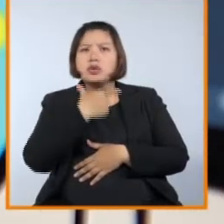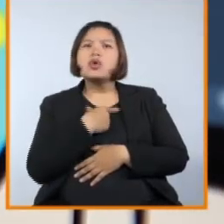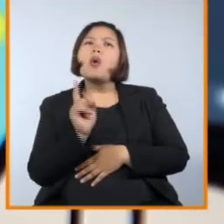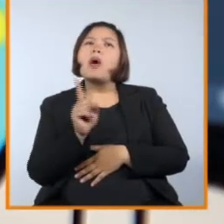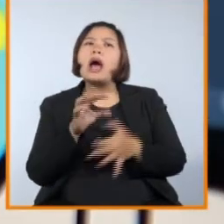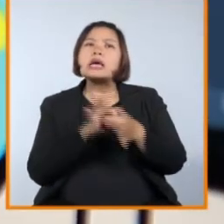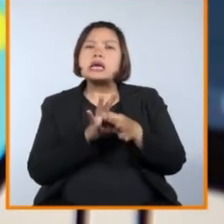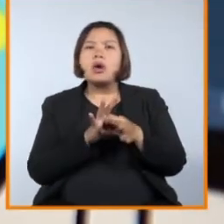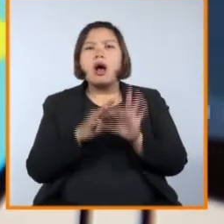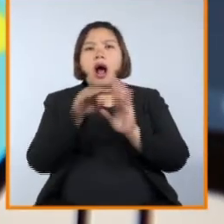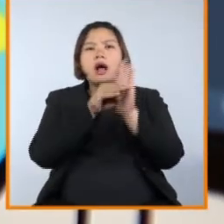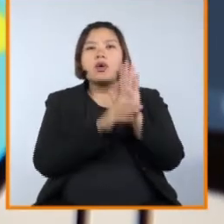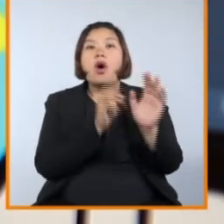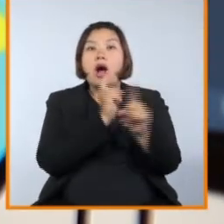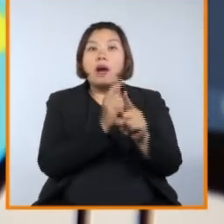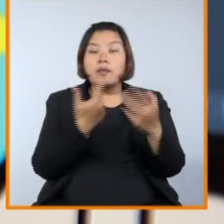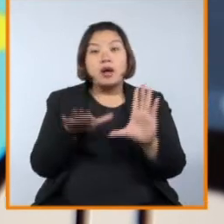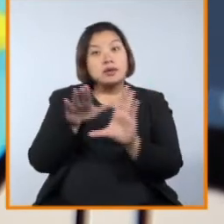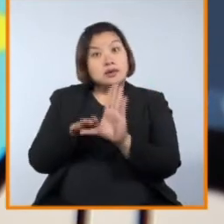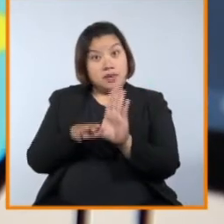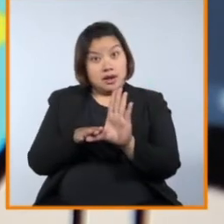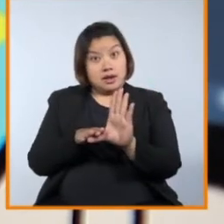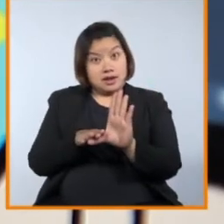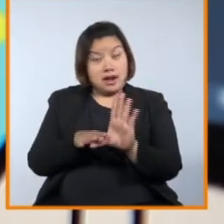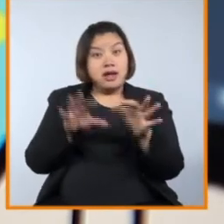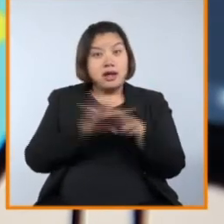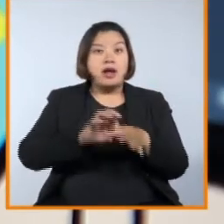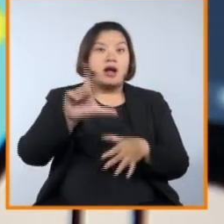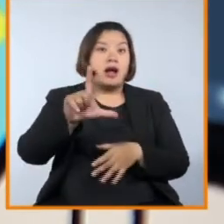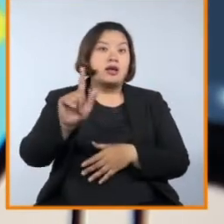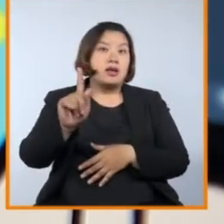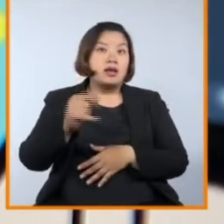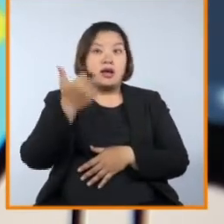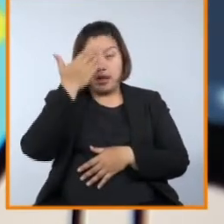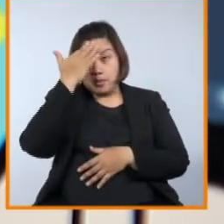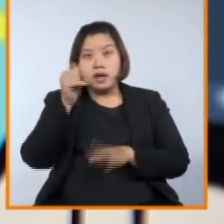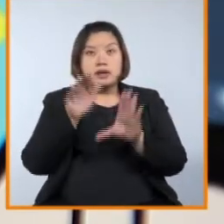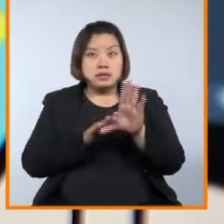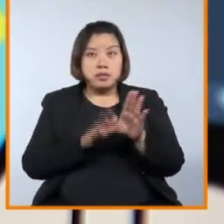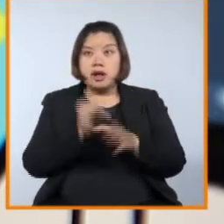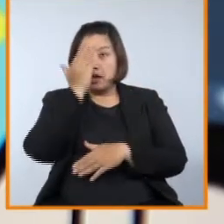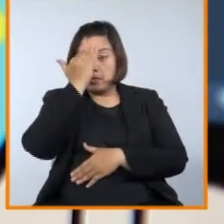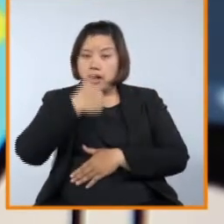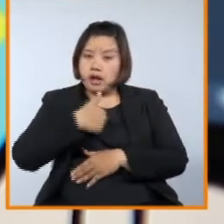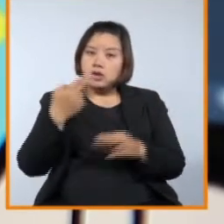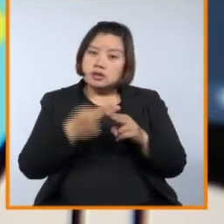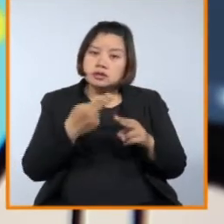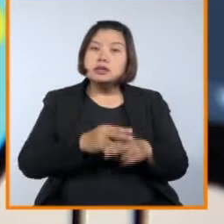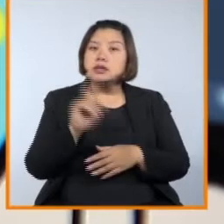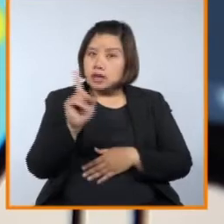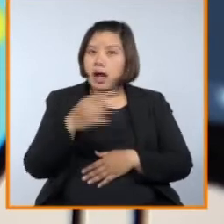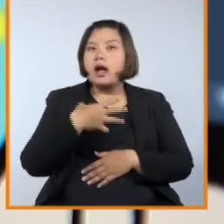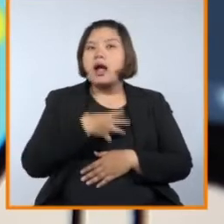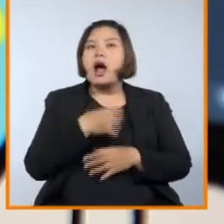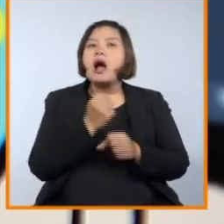มีการสมัครเข้าไปในไลน์ Creator Market สมัครเข้าไปเนี่ยเราก็ต้องมาอินเสิร์ตว่าเราต้องชื่ออะไรเราต้องการที่